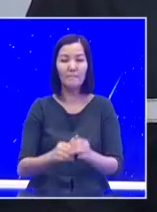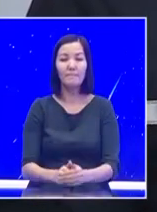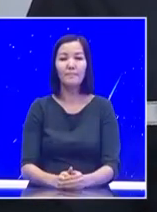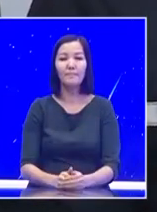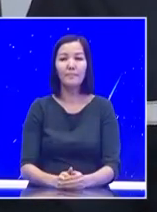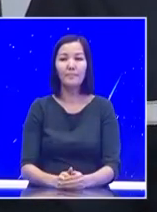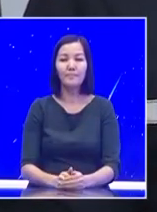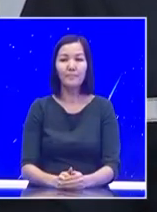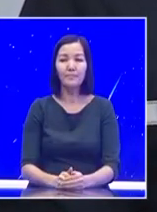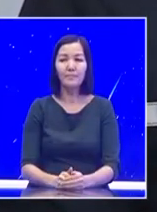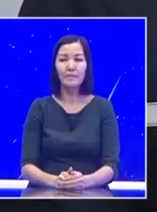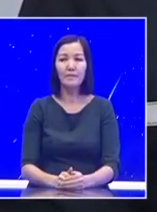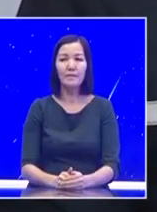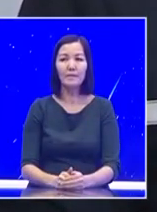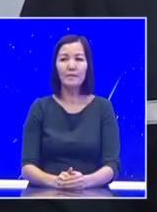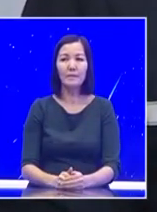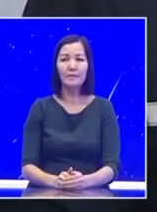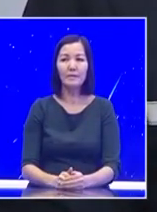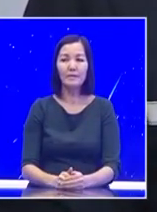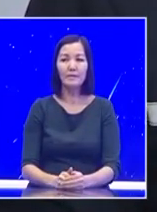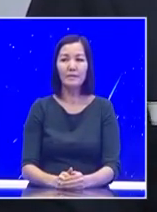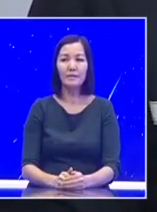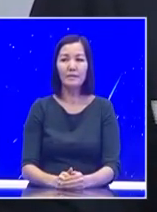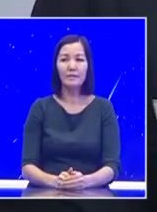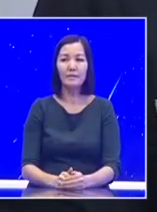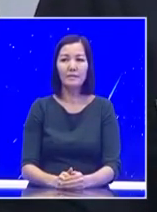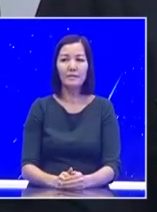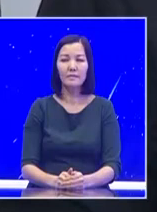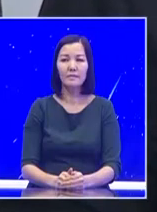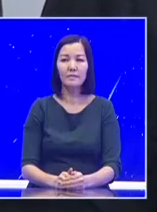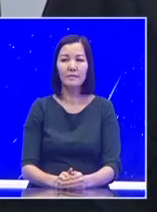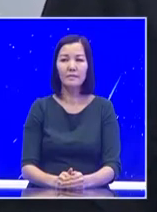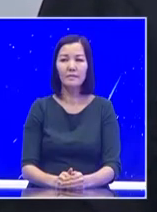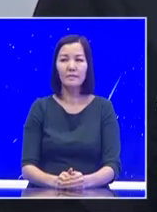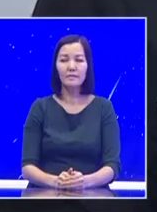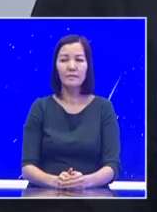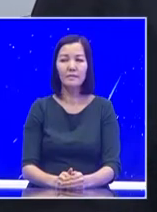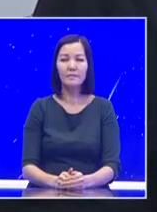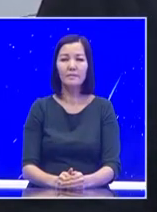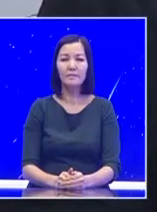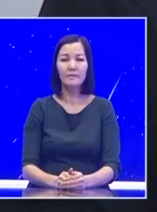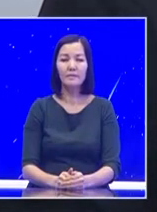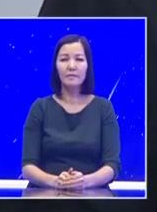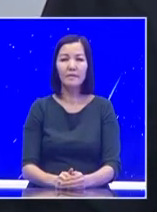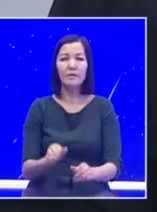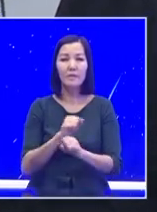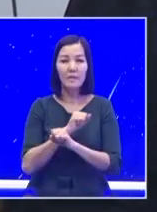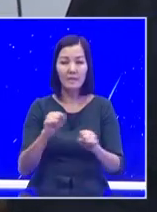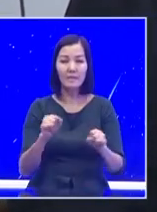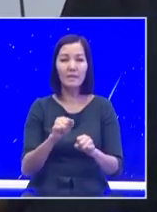Вот смотрите, при эксплуатации газовых баллонов не подвергайте себя и своих близких смертельной опасности, да? То, что нельзя